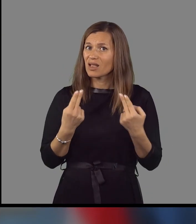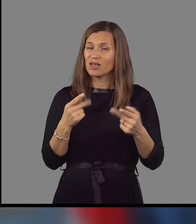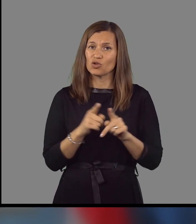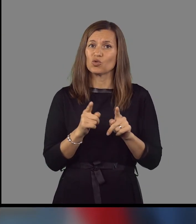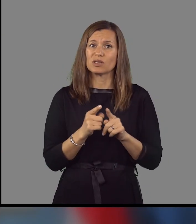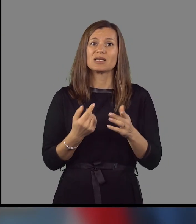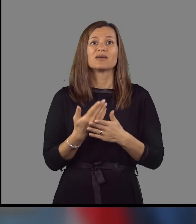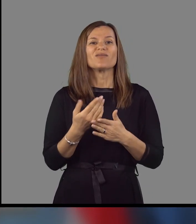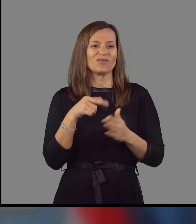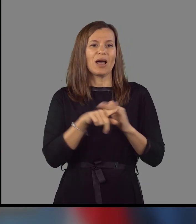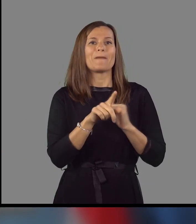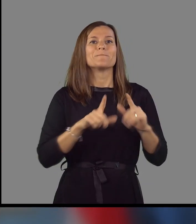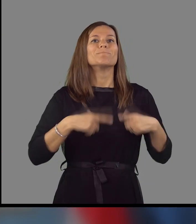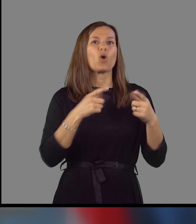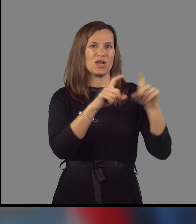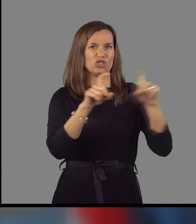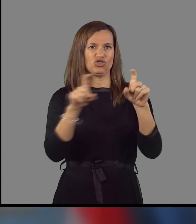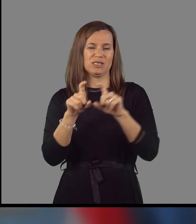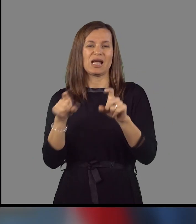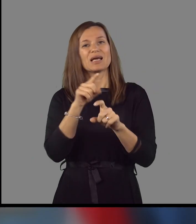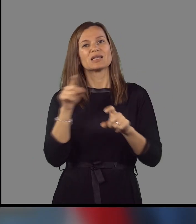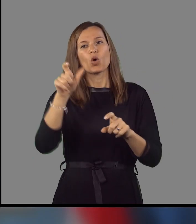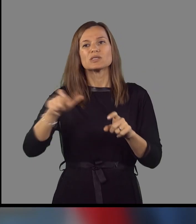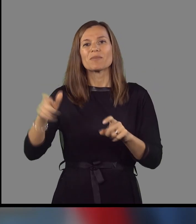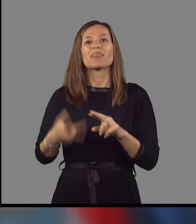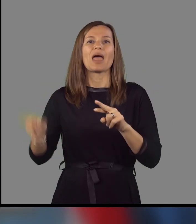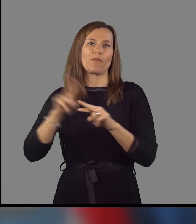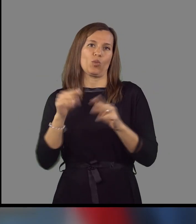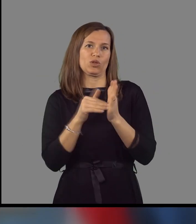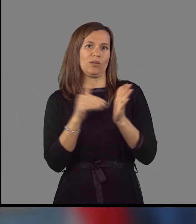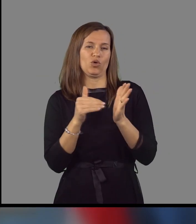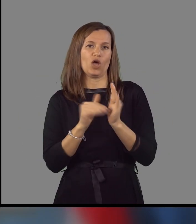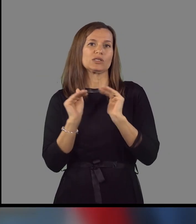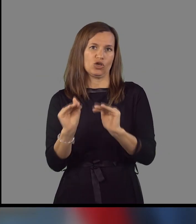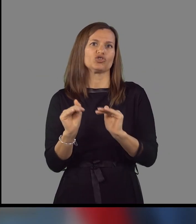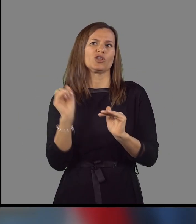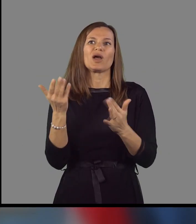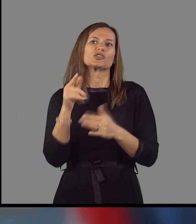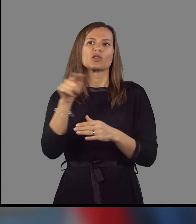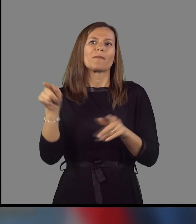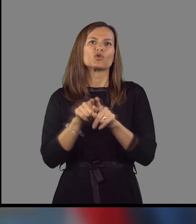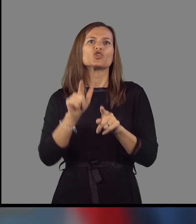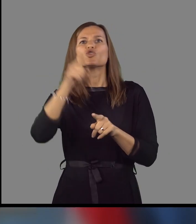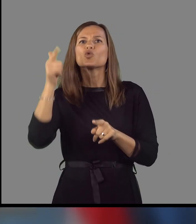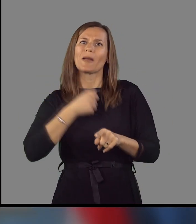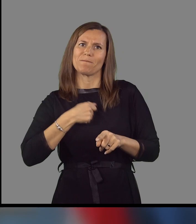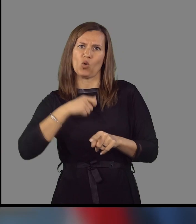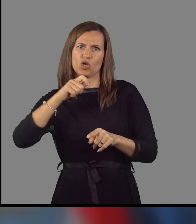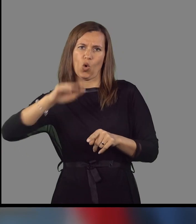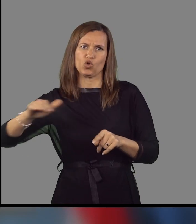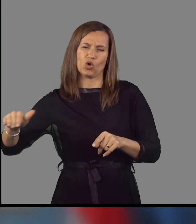Mi smo preverjali seveda v bolnišnicah, kjer te osebe najbolj potrebujejo zaščito, ker so drugi